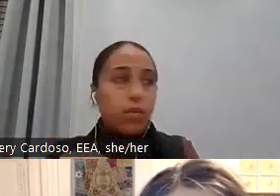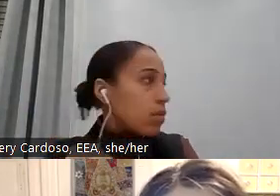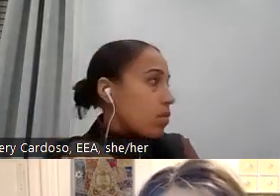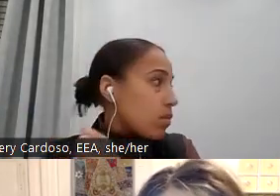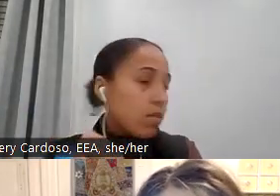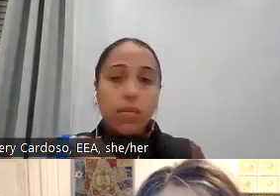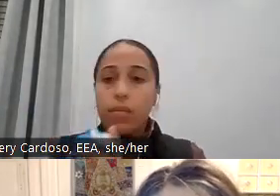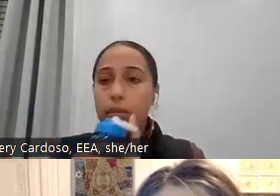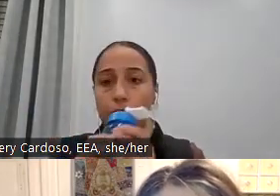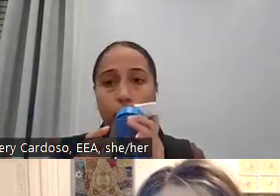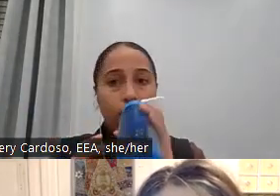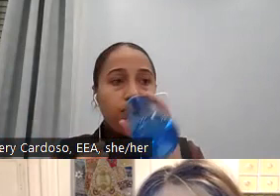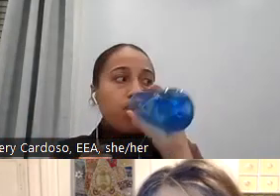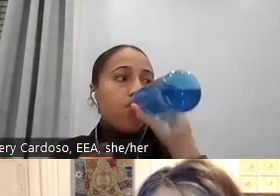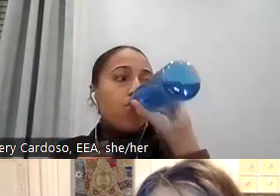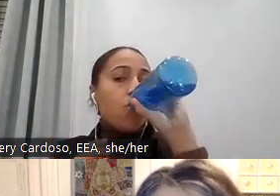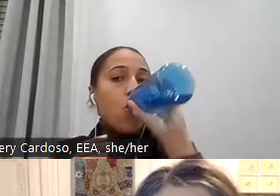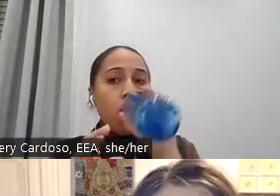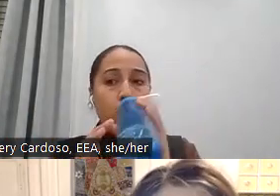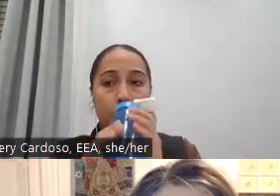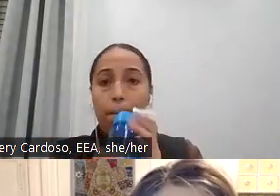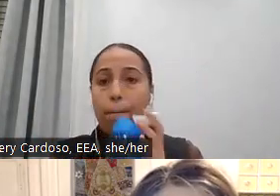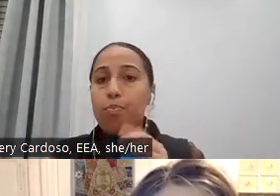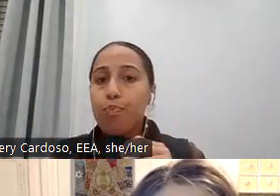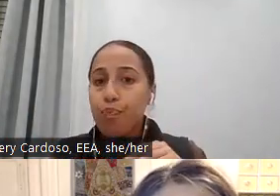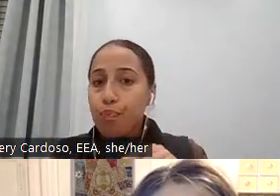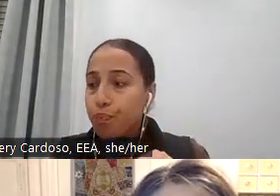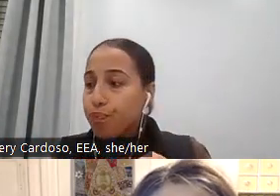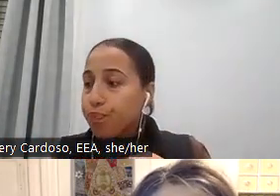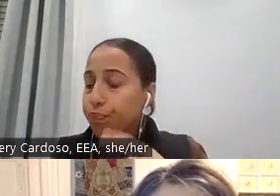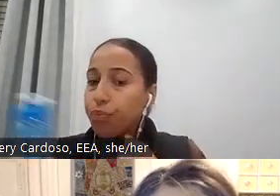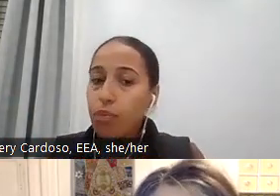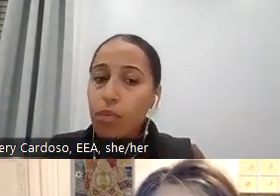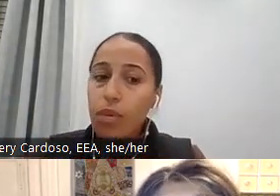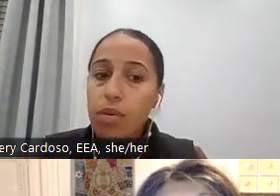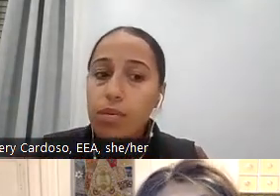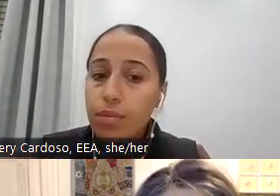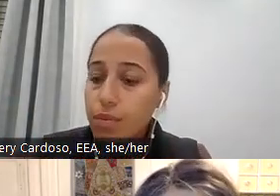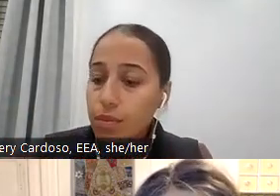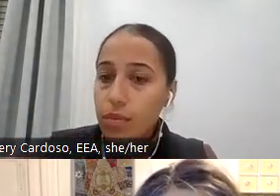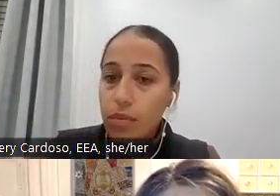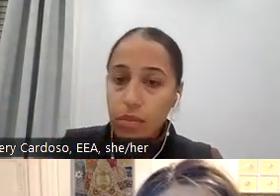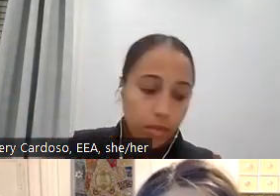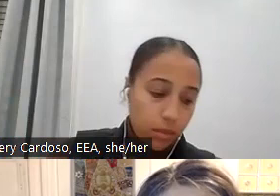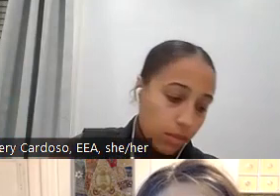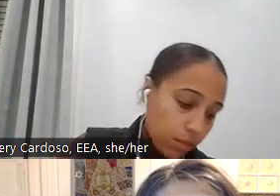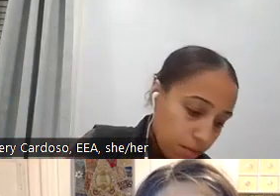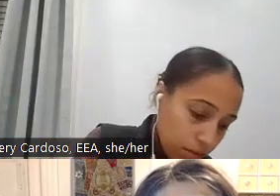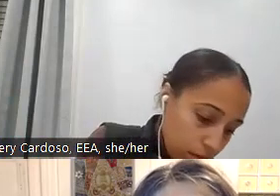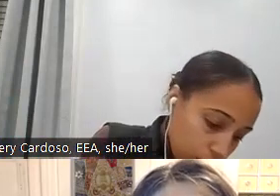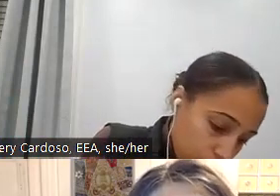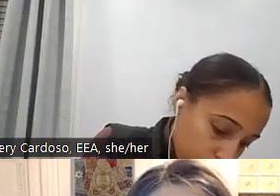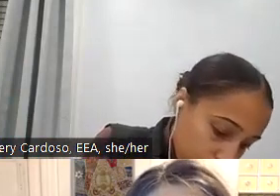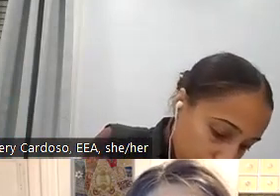If not, I'd like to open the floor for a motion to adopt the minutes. And if anyone makes a motion. Sinon, moi, je